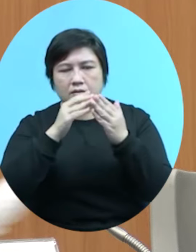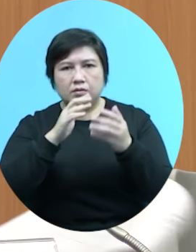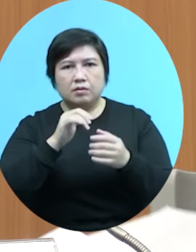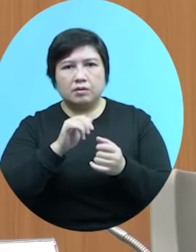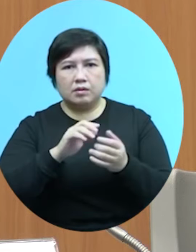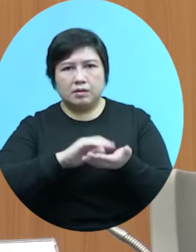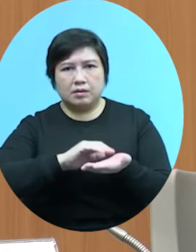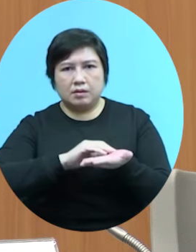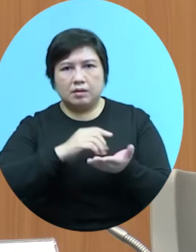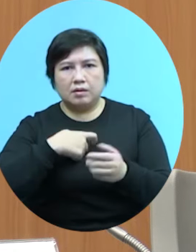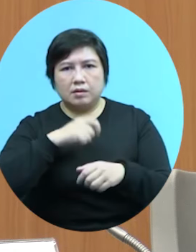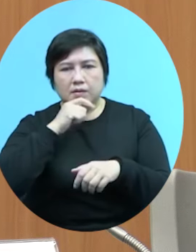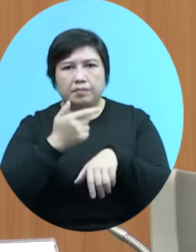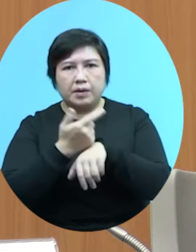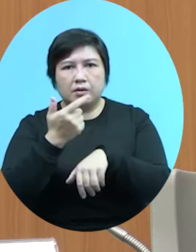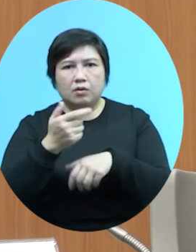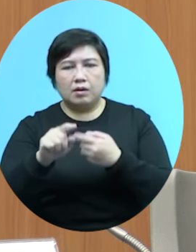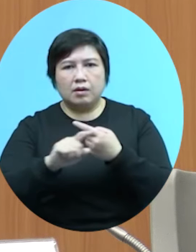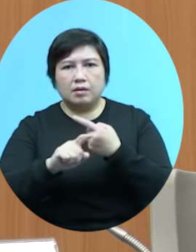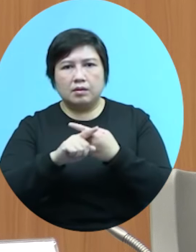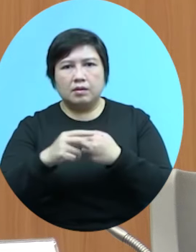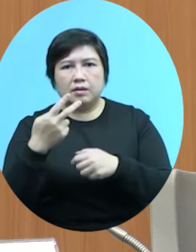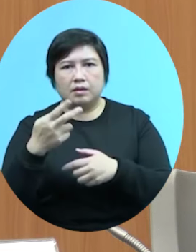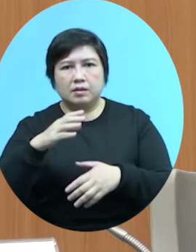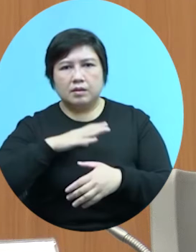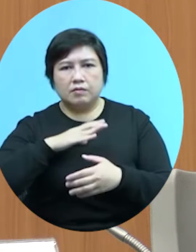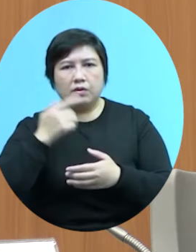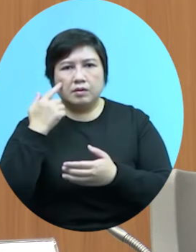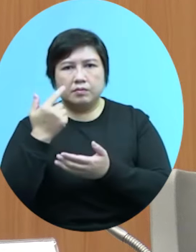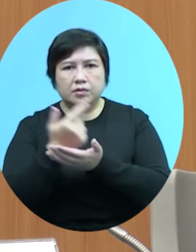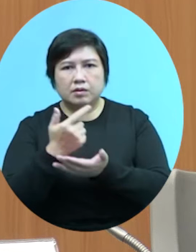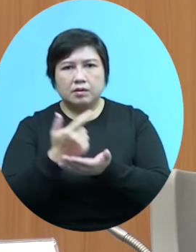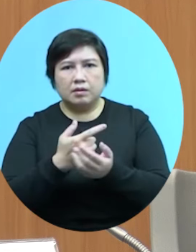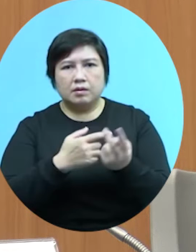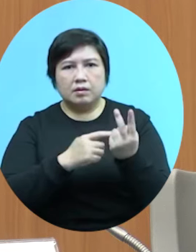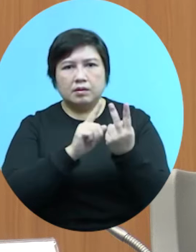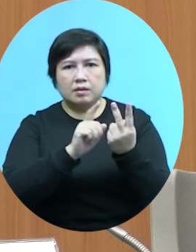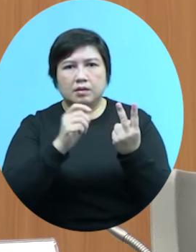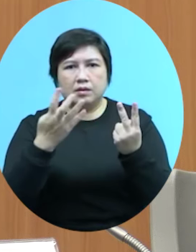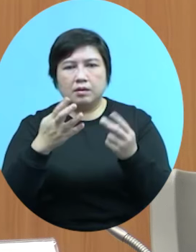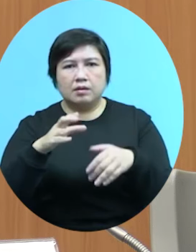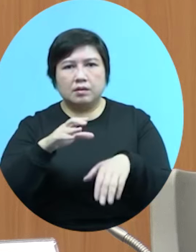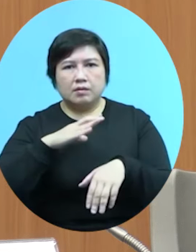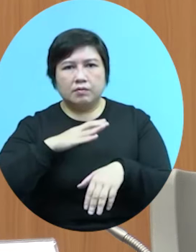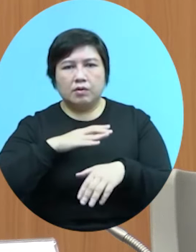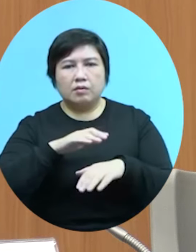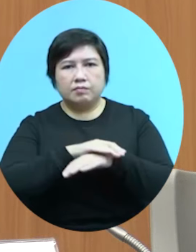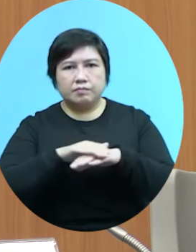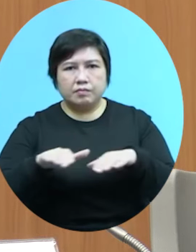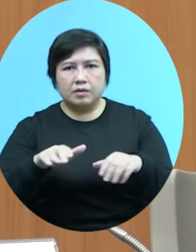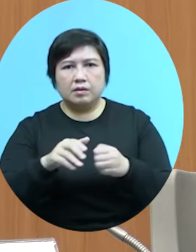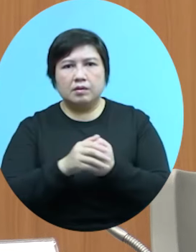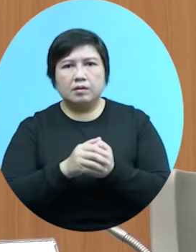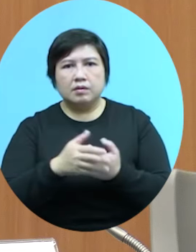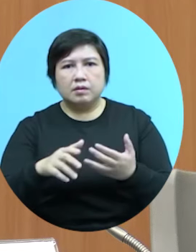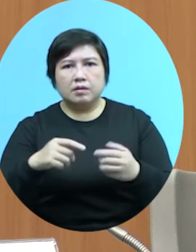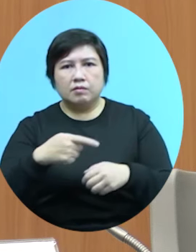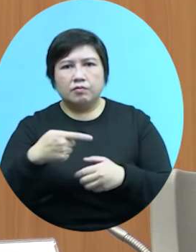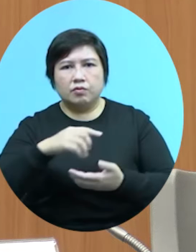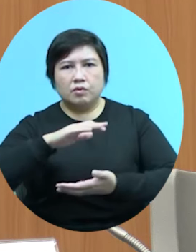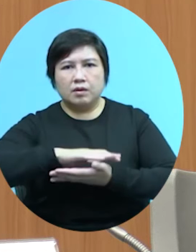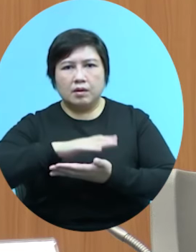其中八人情況危殆二人情況嚴重二百一十四人情況穩定現時負壓病